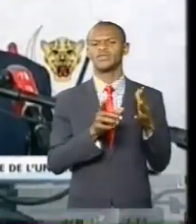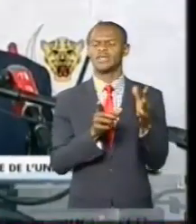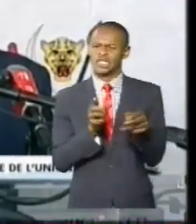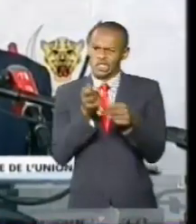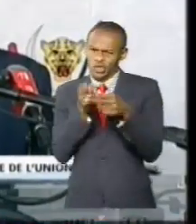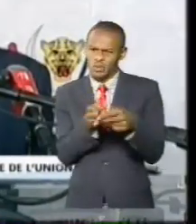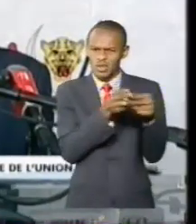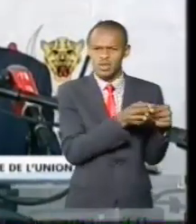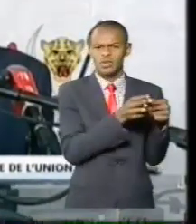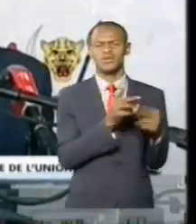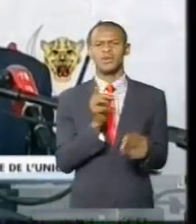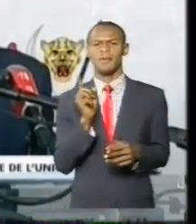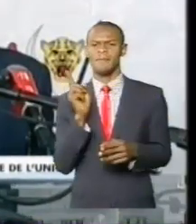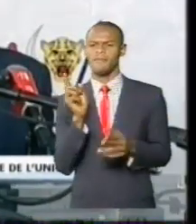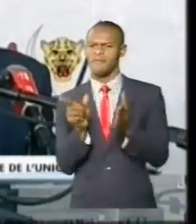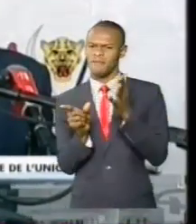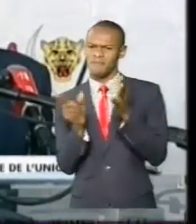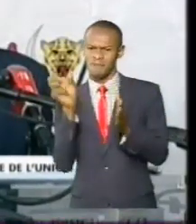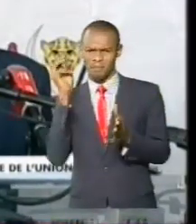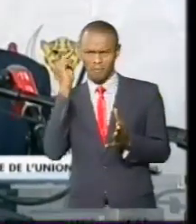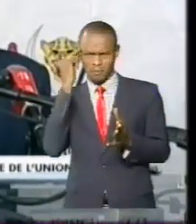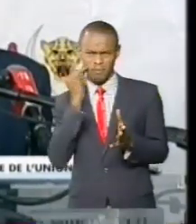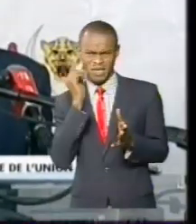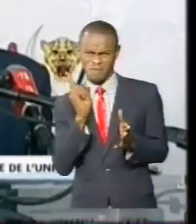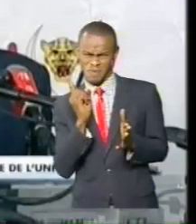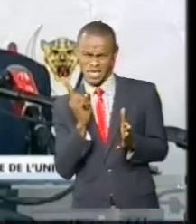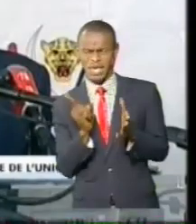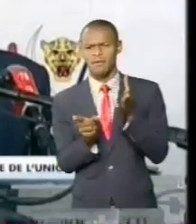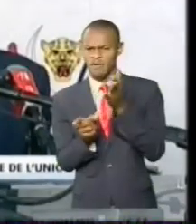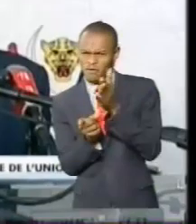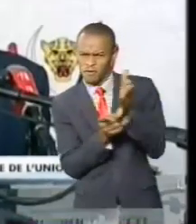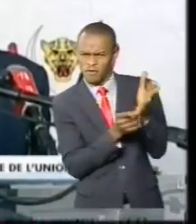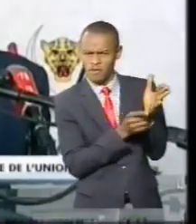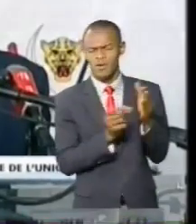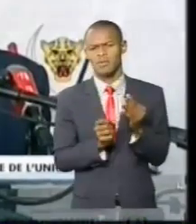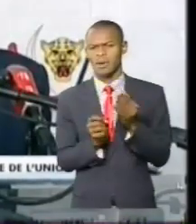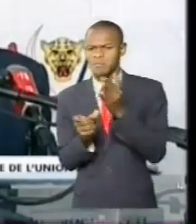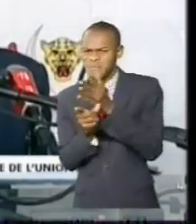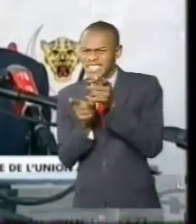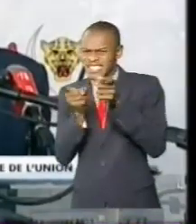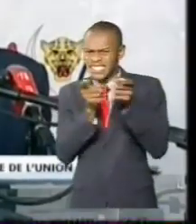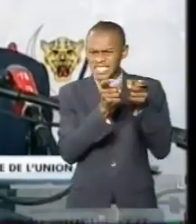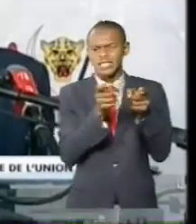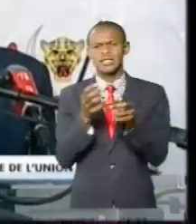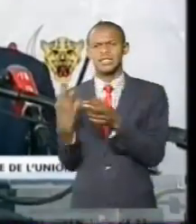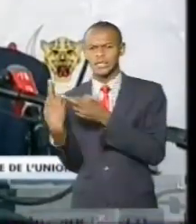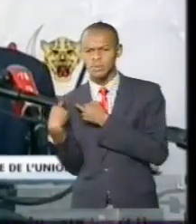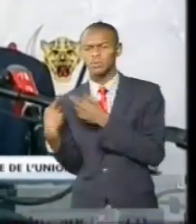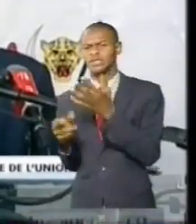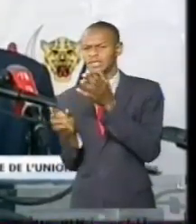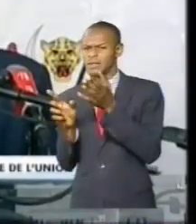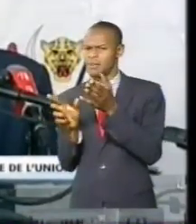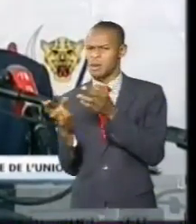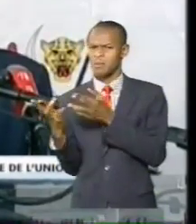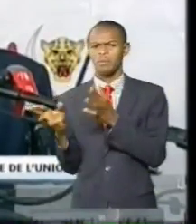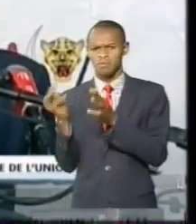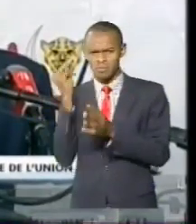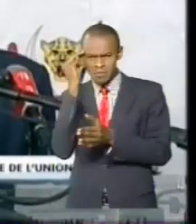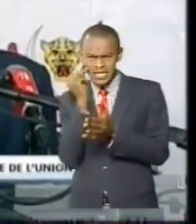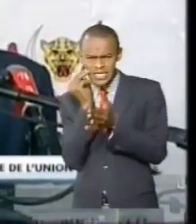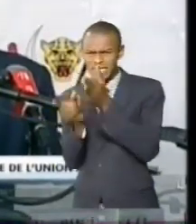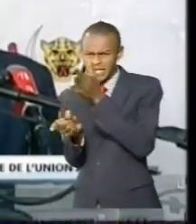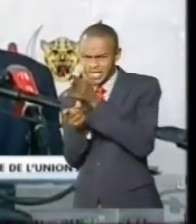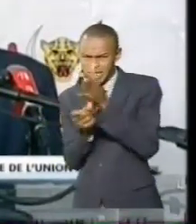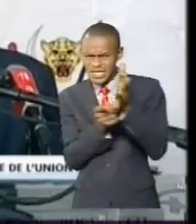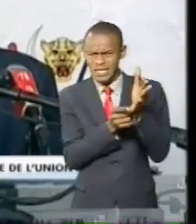ministres, des ministres délégués et des vice-ministres sur proposition du Premier